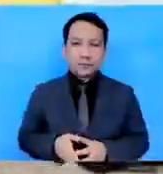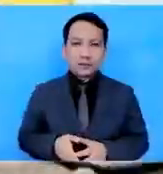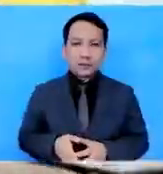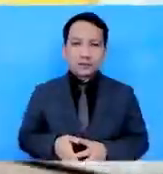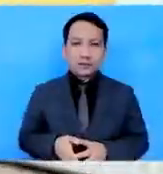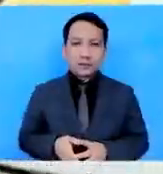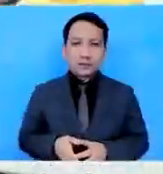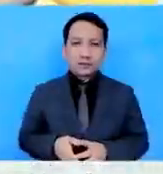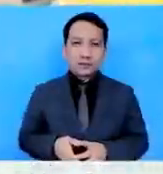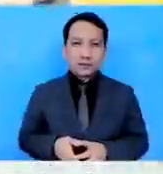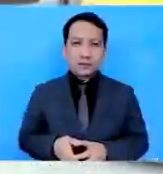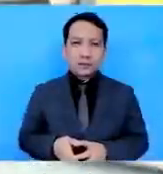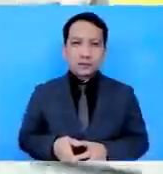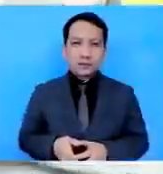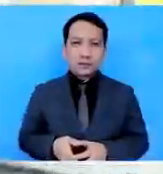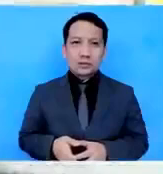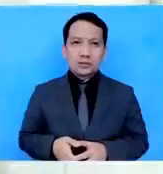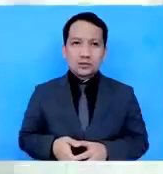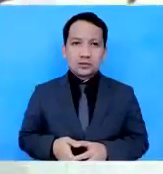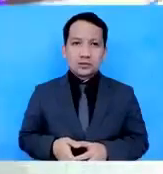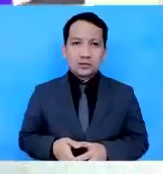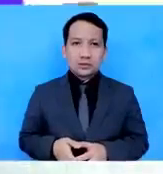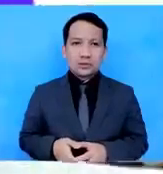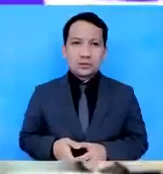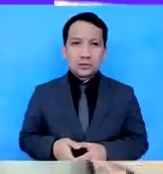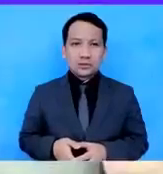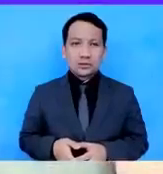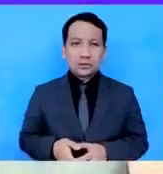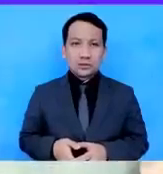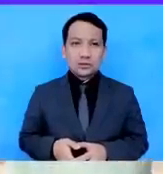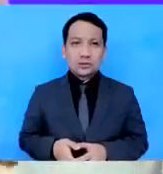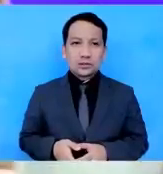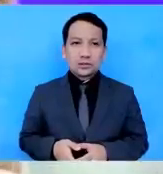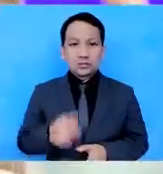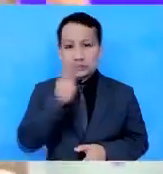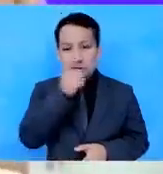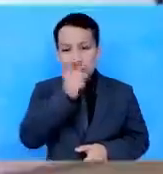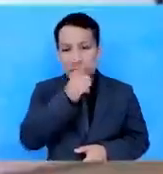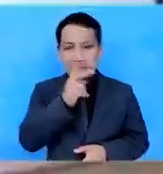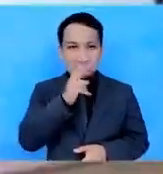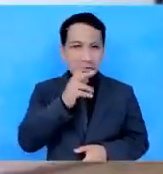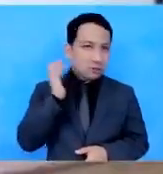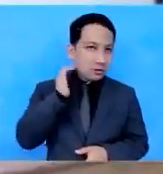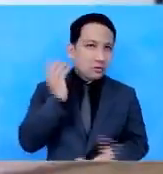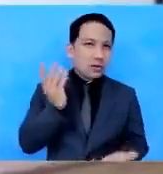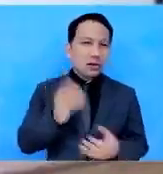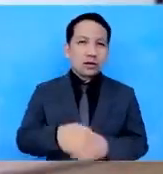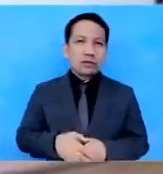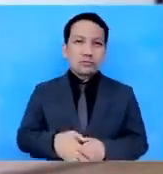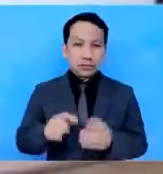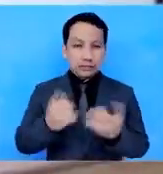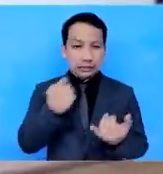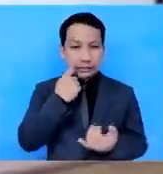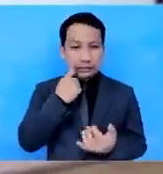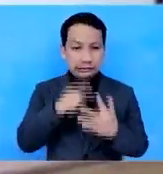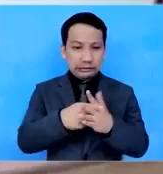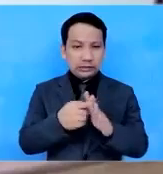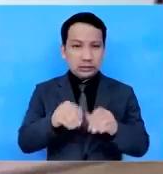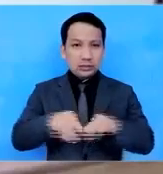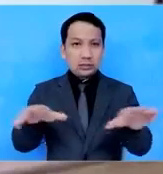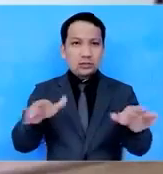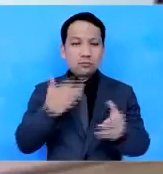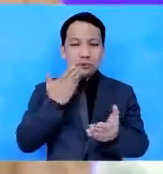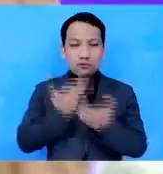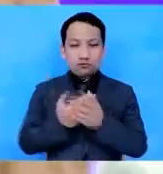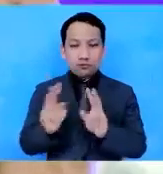an actress! Luzon, Visayas, at Mindanao! Nagsimula na rin magpakalat ng morning good vibes